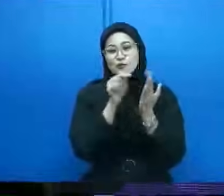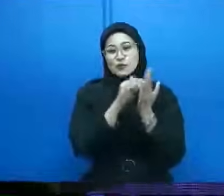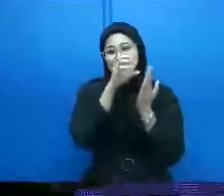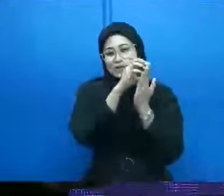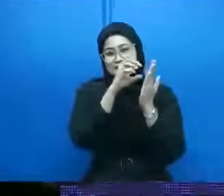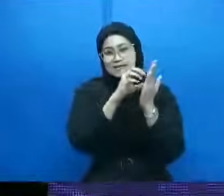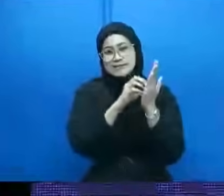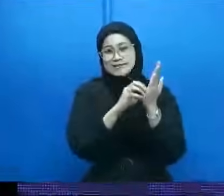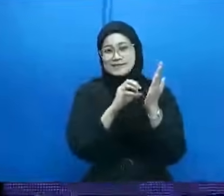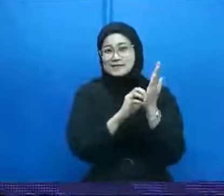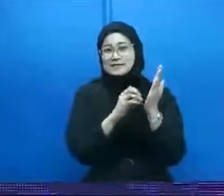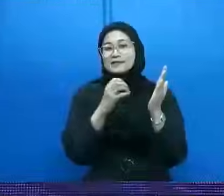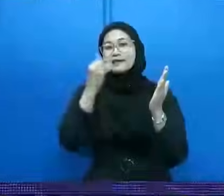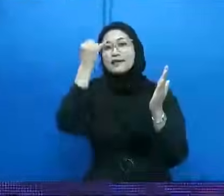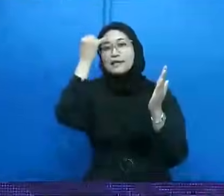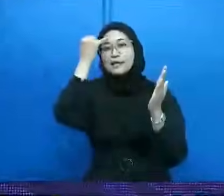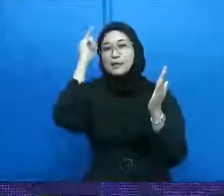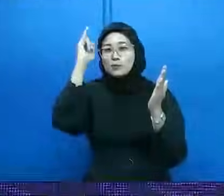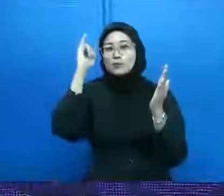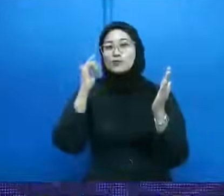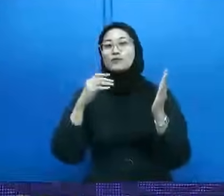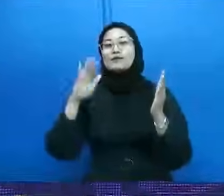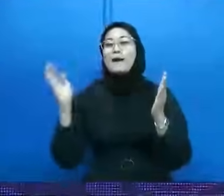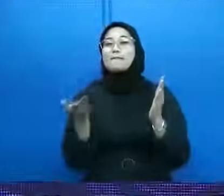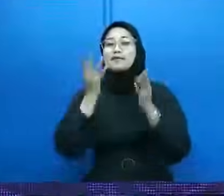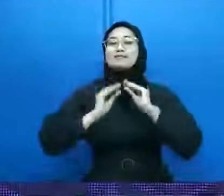Ayyamihi. Ulangi.